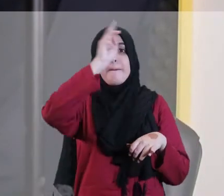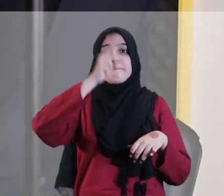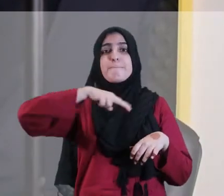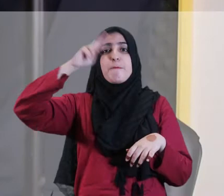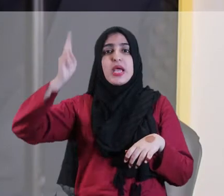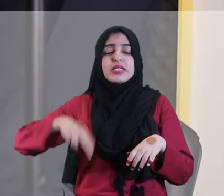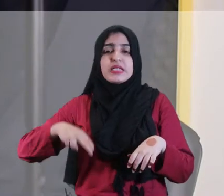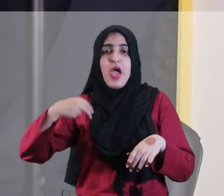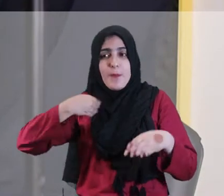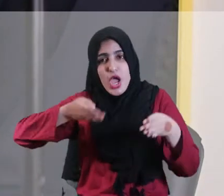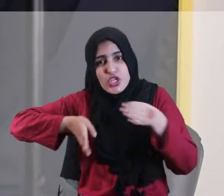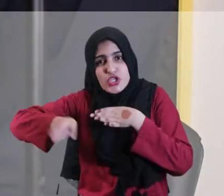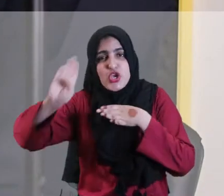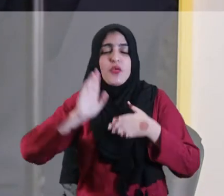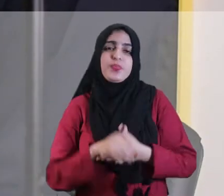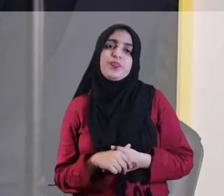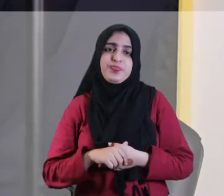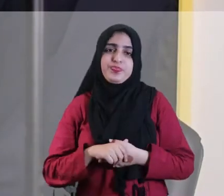सारी